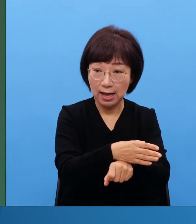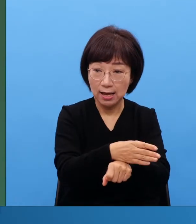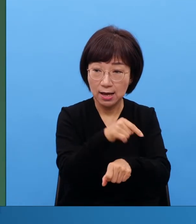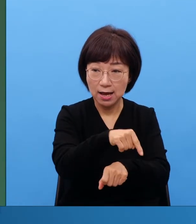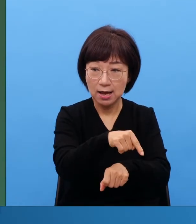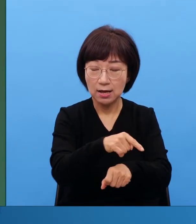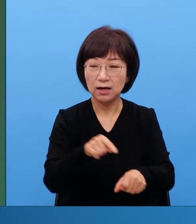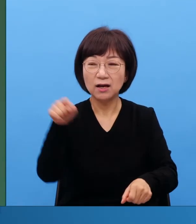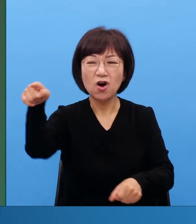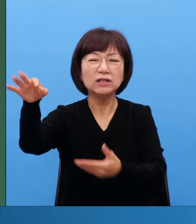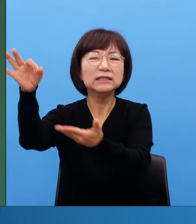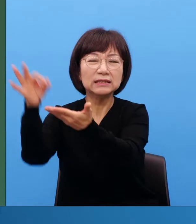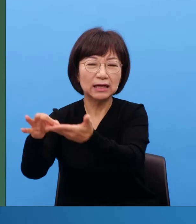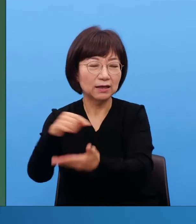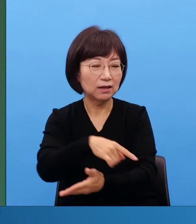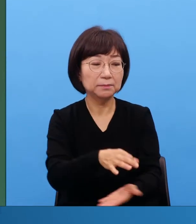비싸